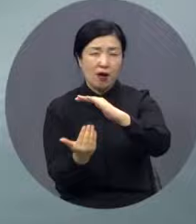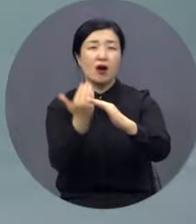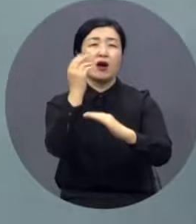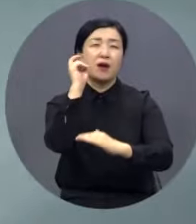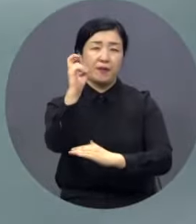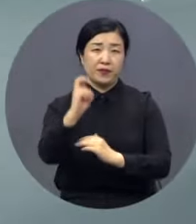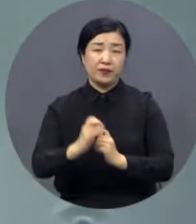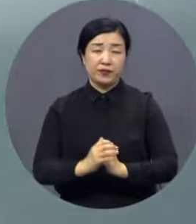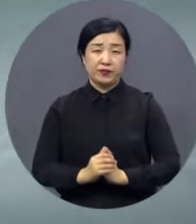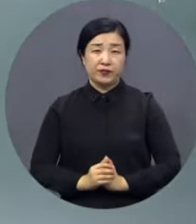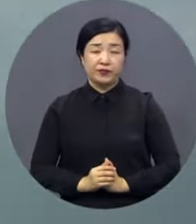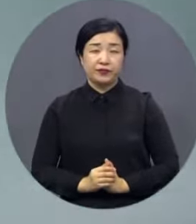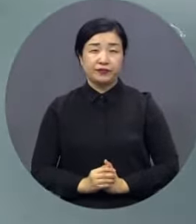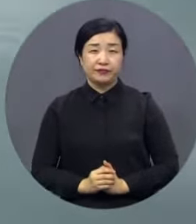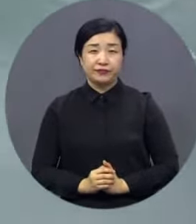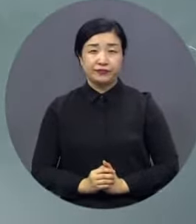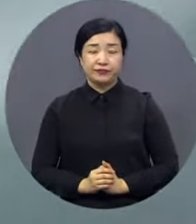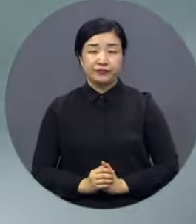전망했습니다